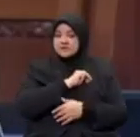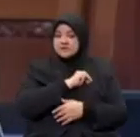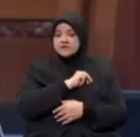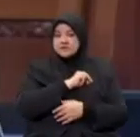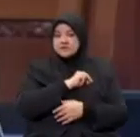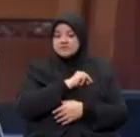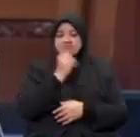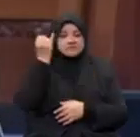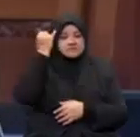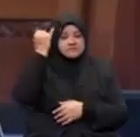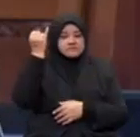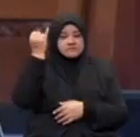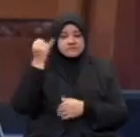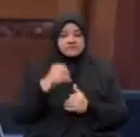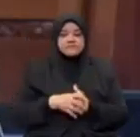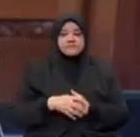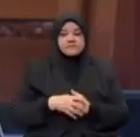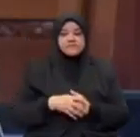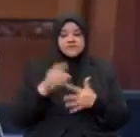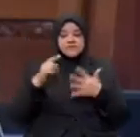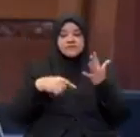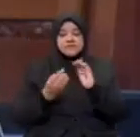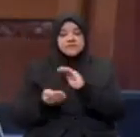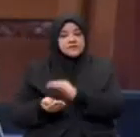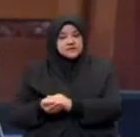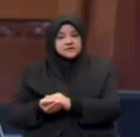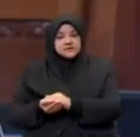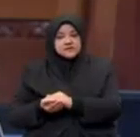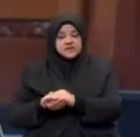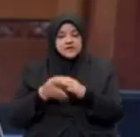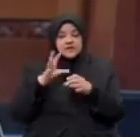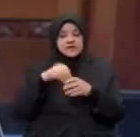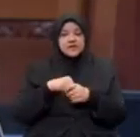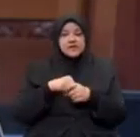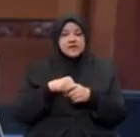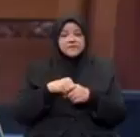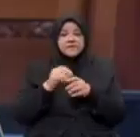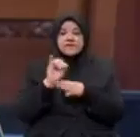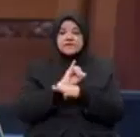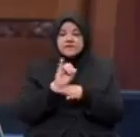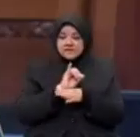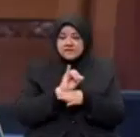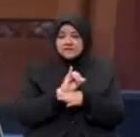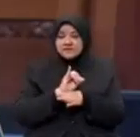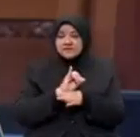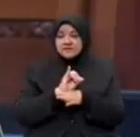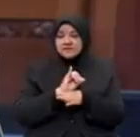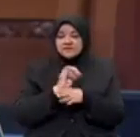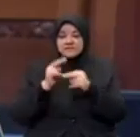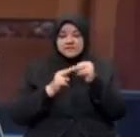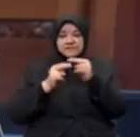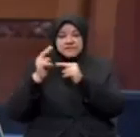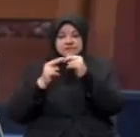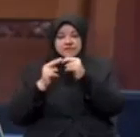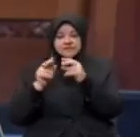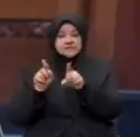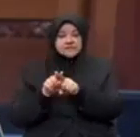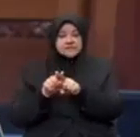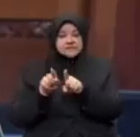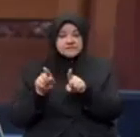kementerian berpendapat gejala rasuah dalam industri pembinaan ini